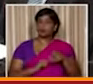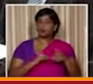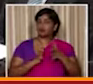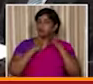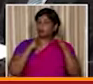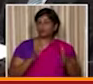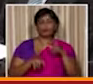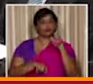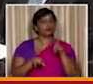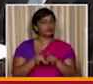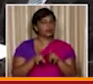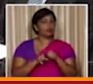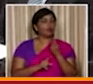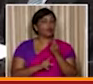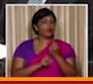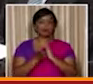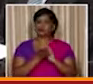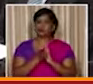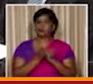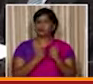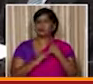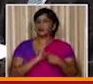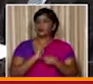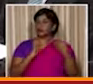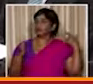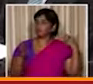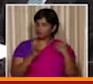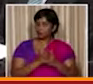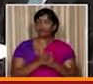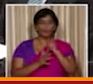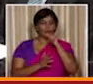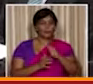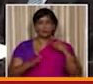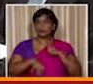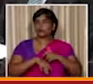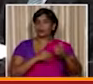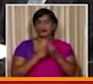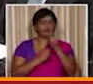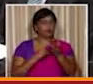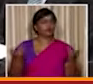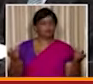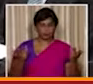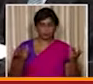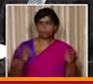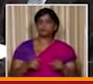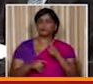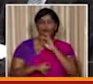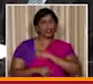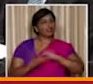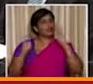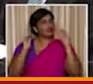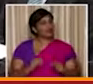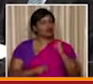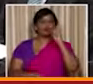විශාල ප්‍රමාණයක් මුදල් සහනාධාරයක් අපේ රටේ ඉතිහාසයේ කිසිම කාලයක ලබා දී නැහැ. අඩු